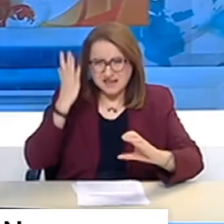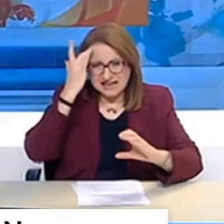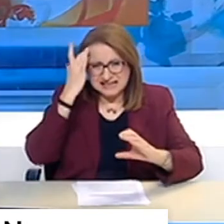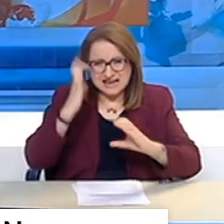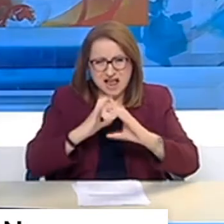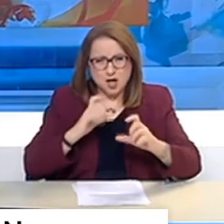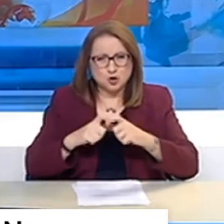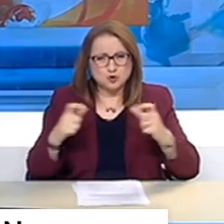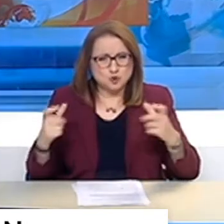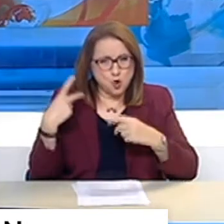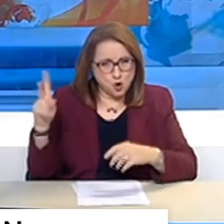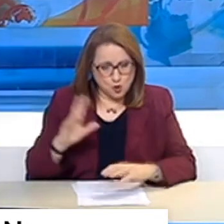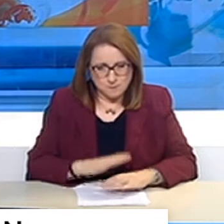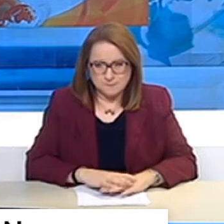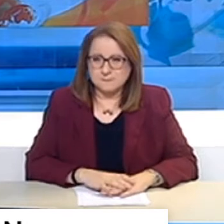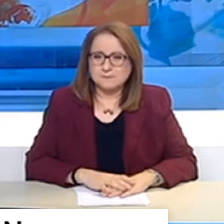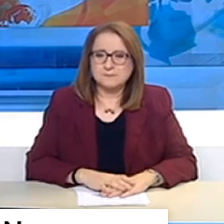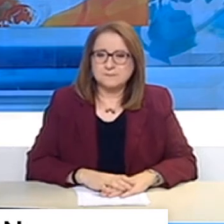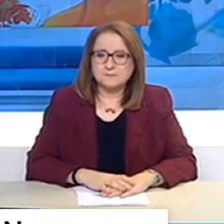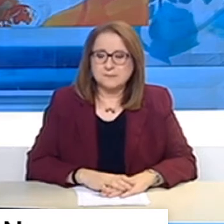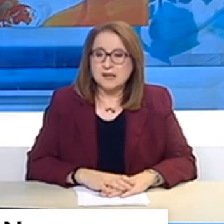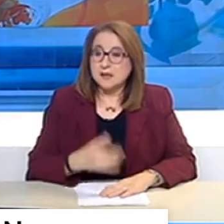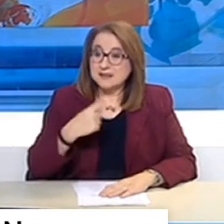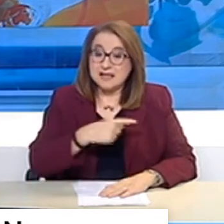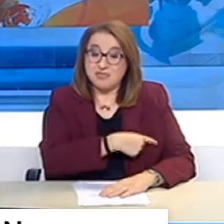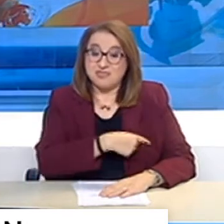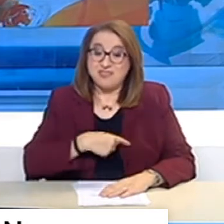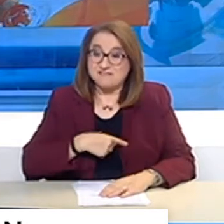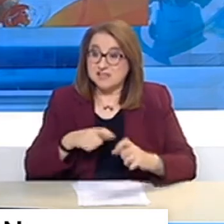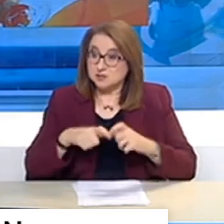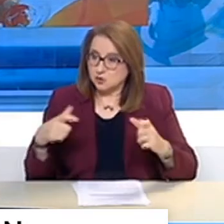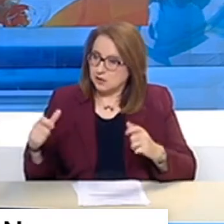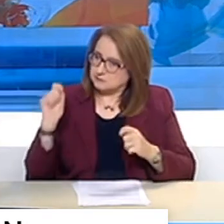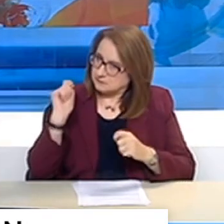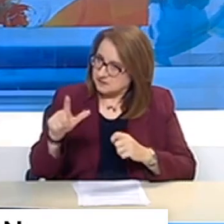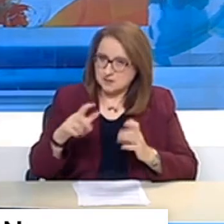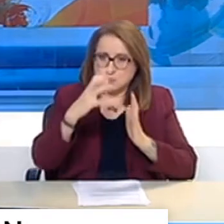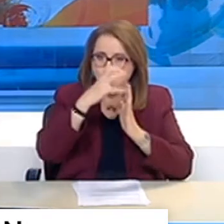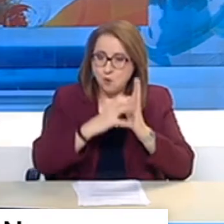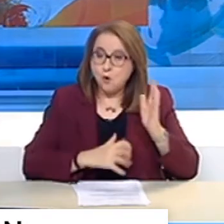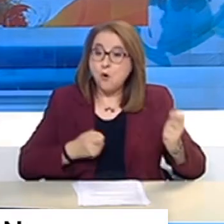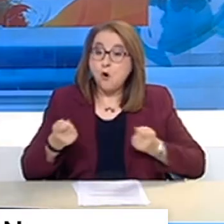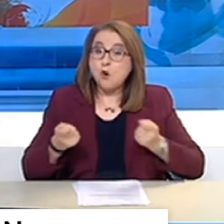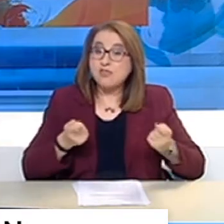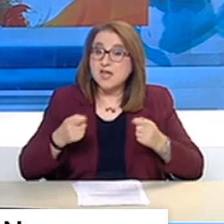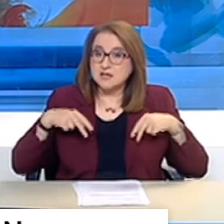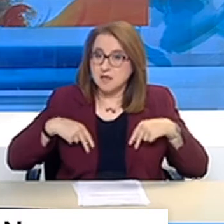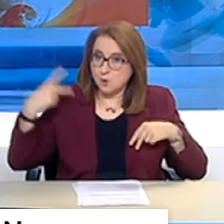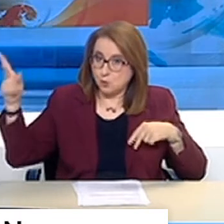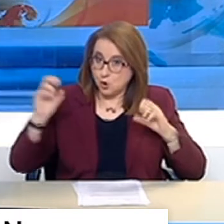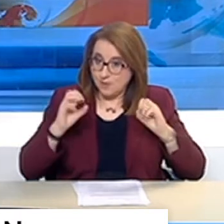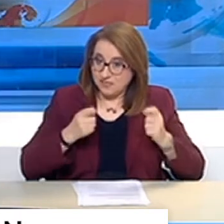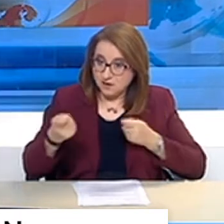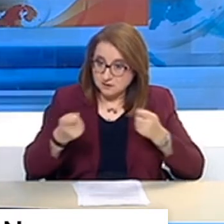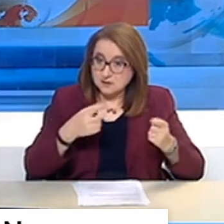Πρώτης έναρξης θα σταλούν στους διευθυντές των σχολείων οδηγίες του ΕΟΔΗ και του Υπουργείου, οι οποίες